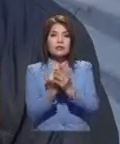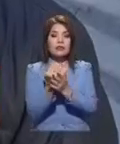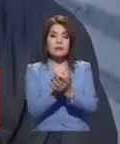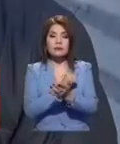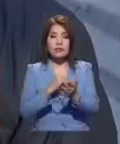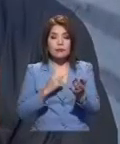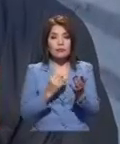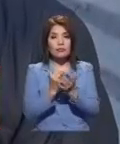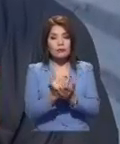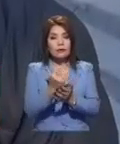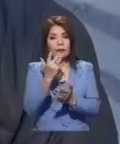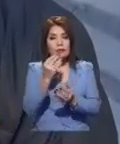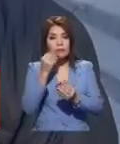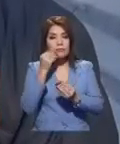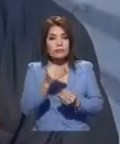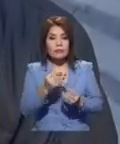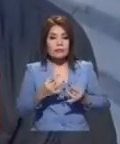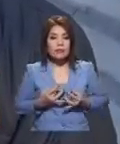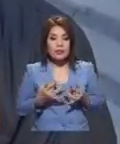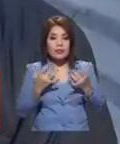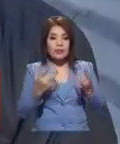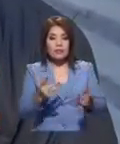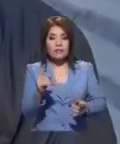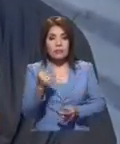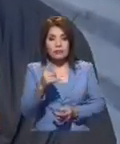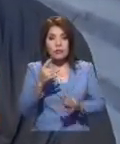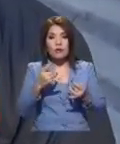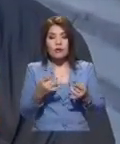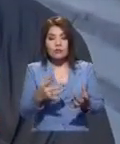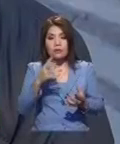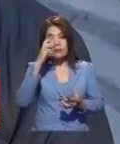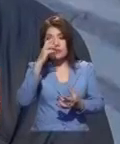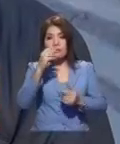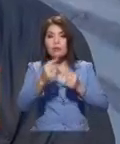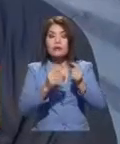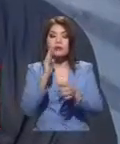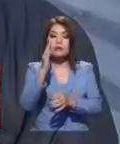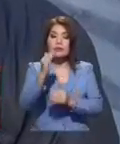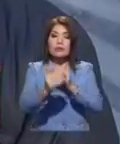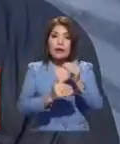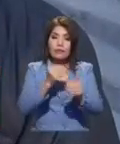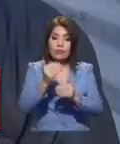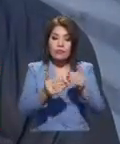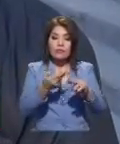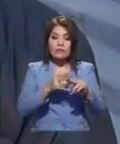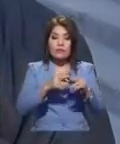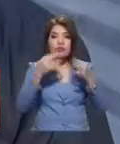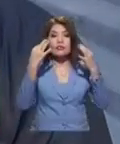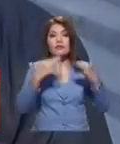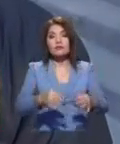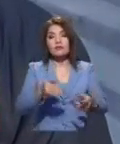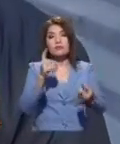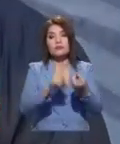ең мәнді мерекесі болу керек. Өйткені ұлттың дербестігі, ұлттың болашағы, дамуы сол өзінің тәуелсіздігімен